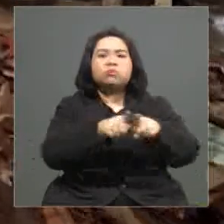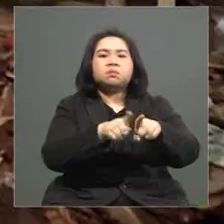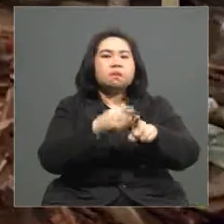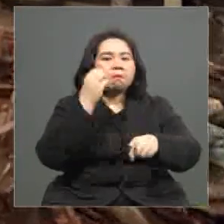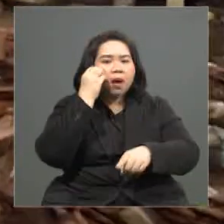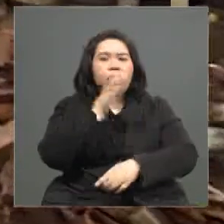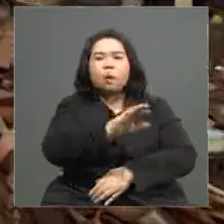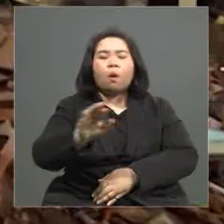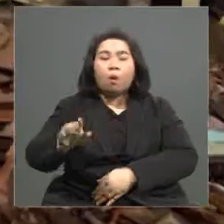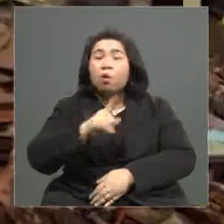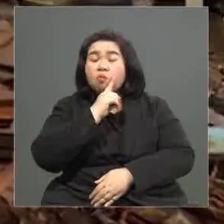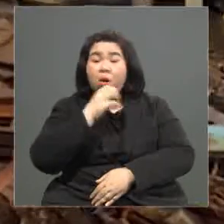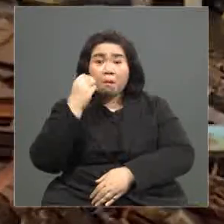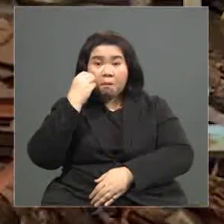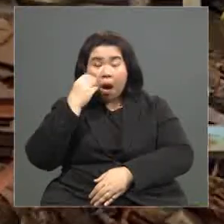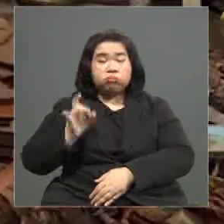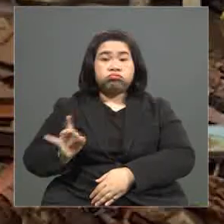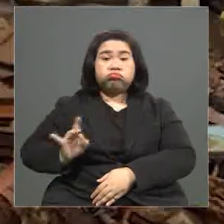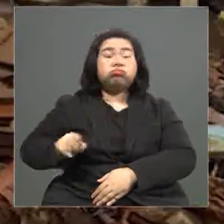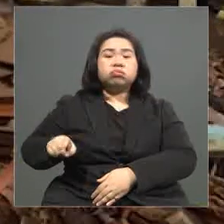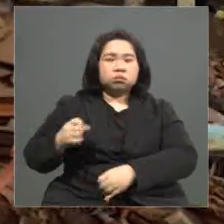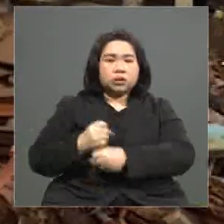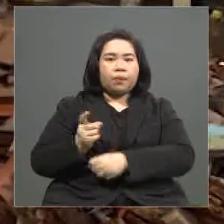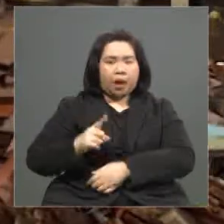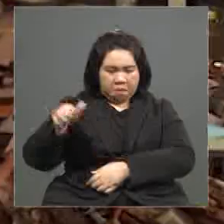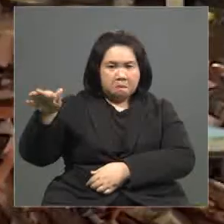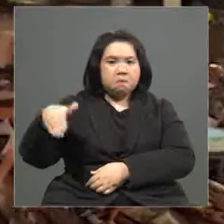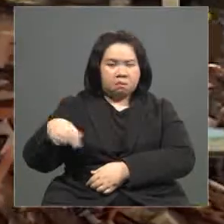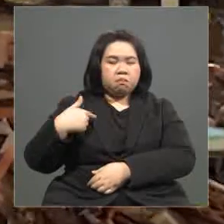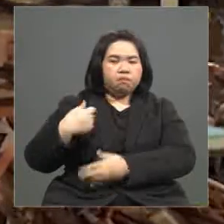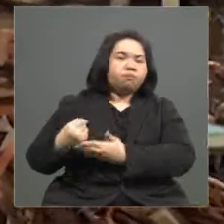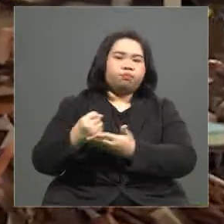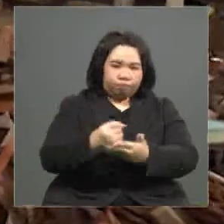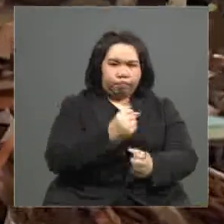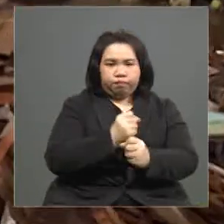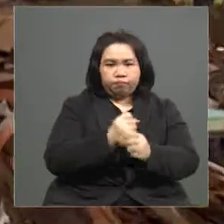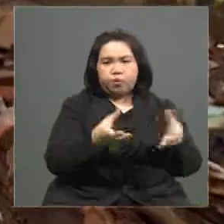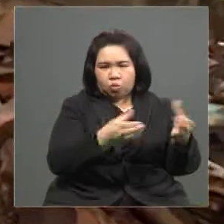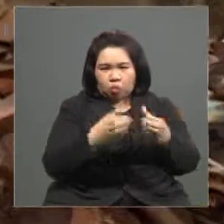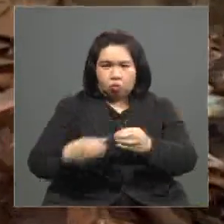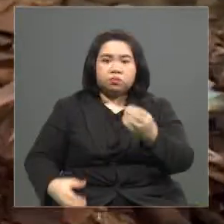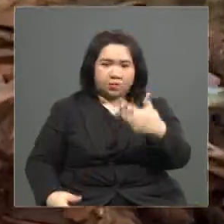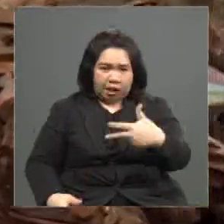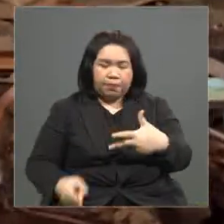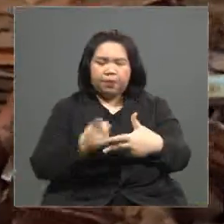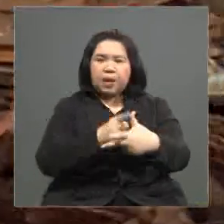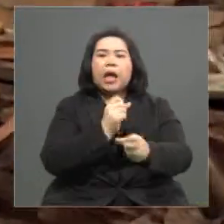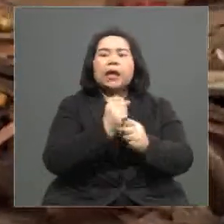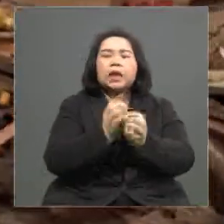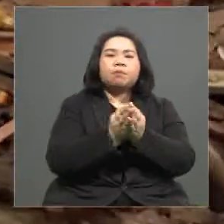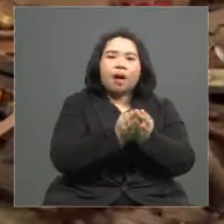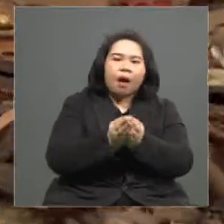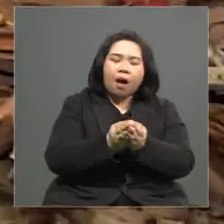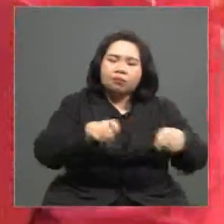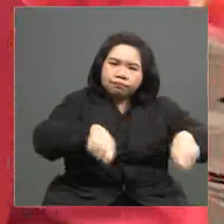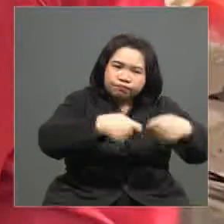านส่วนคนไหนที่น้ำไม่ท่วมบ้านนะคะก็ได้มีการจัดกำลังออกมา3ส่วนส่วนแรกคือมาทำอาหารจัดเลี้ย